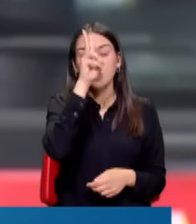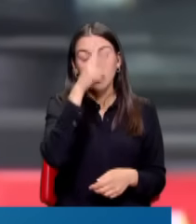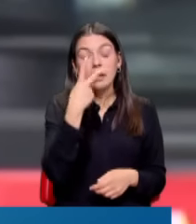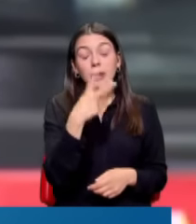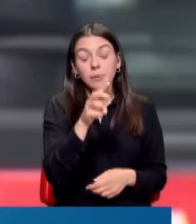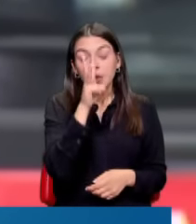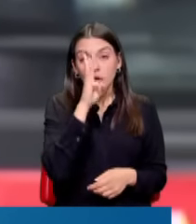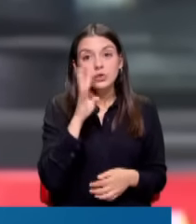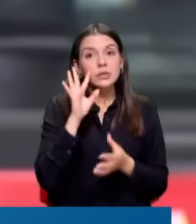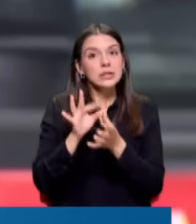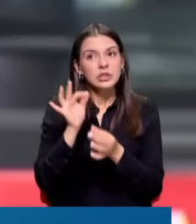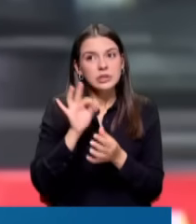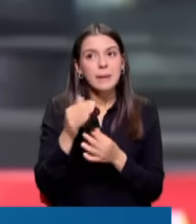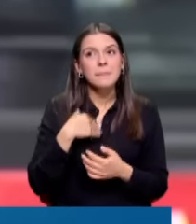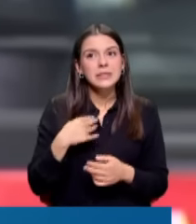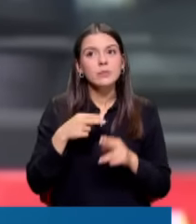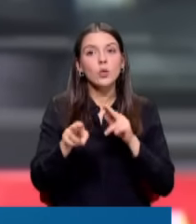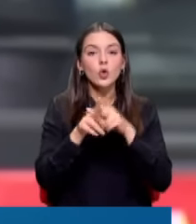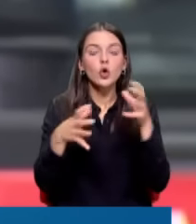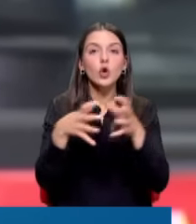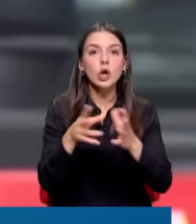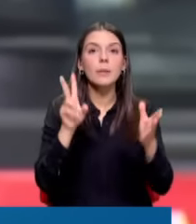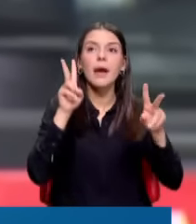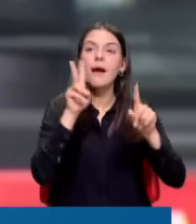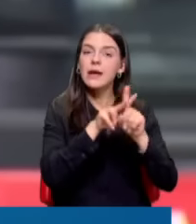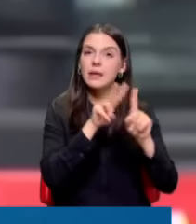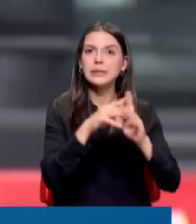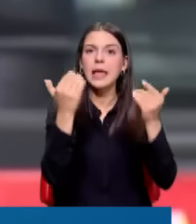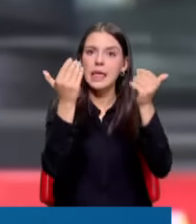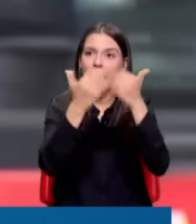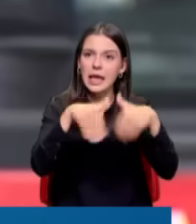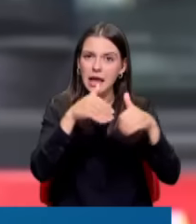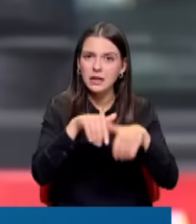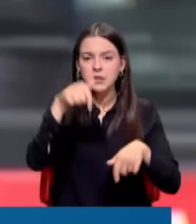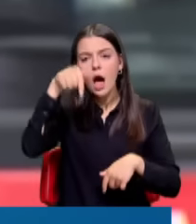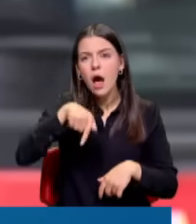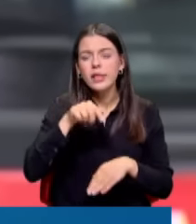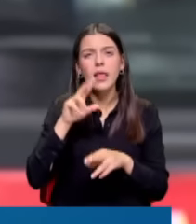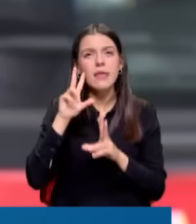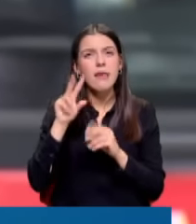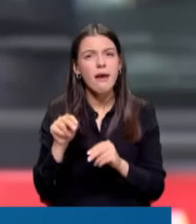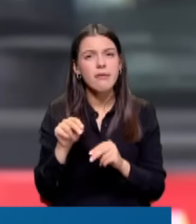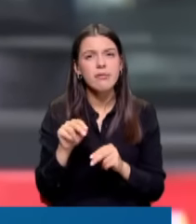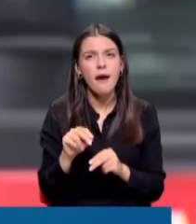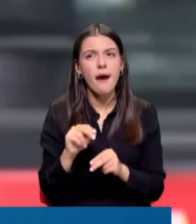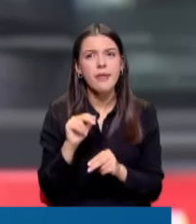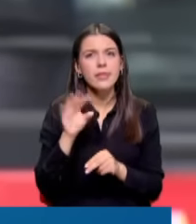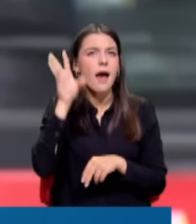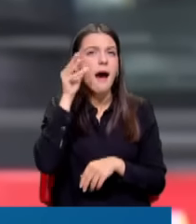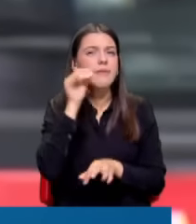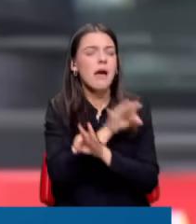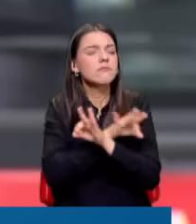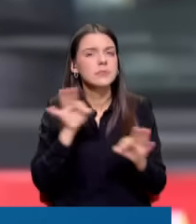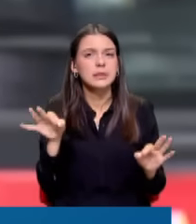kişinin bizim kurumumuza katılmasının engellenmesinin altında yatan